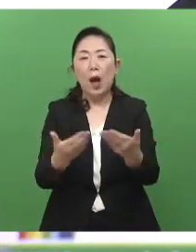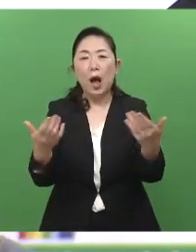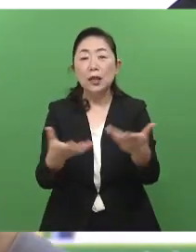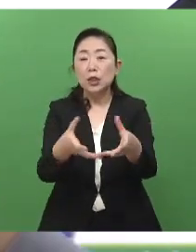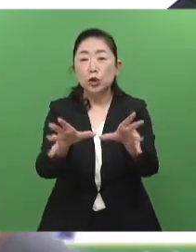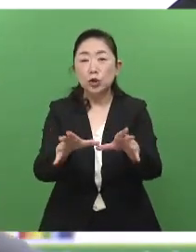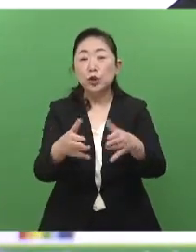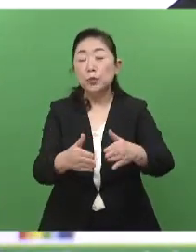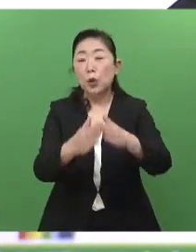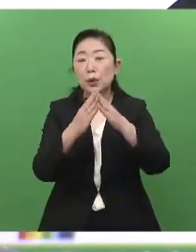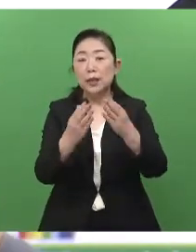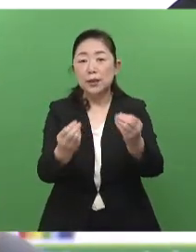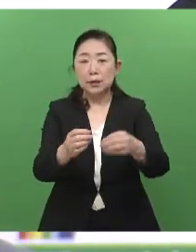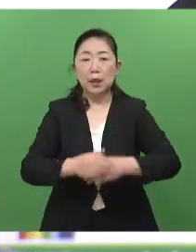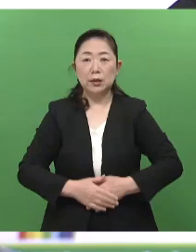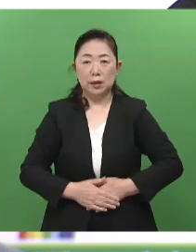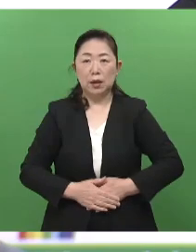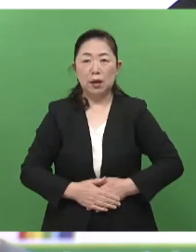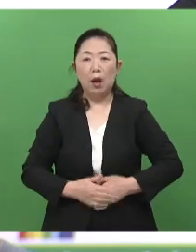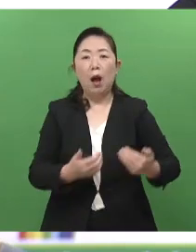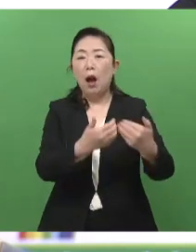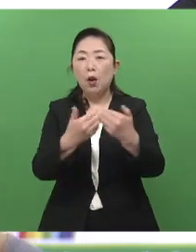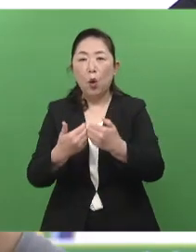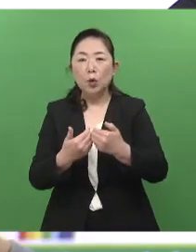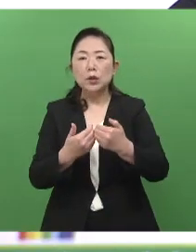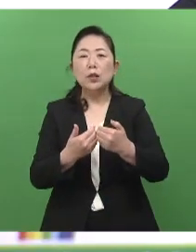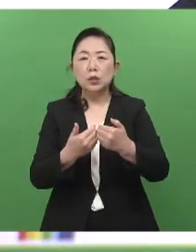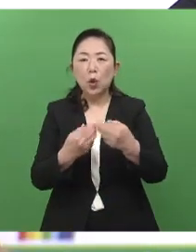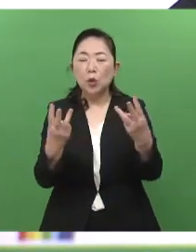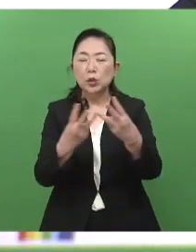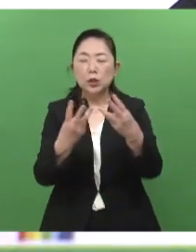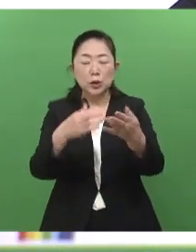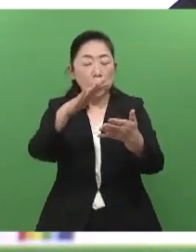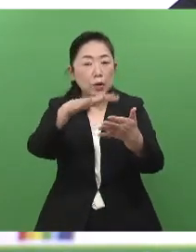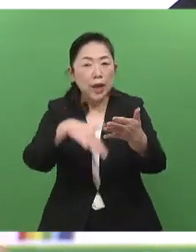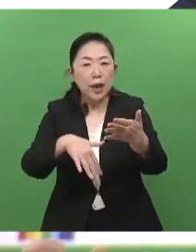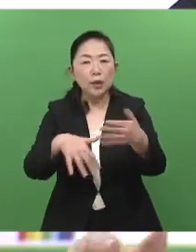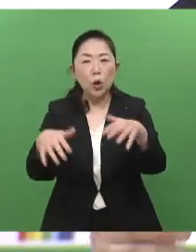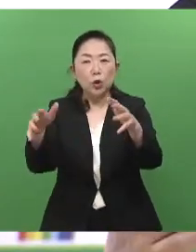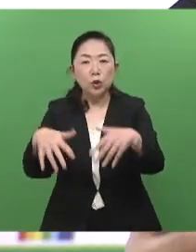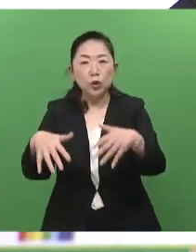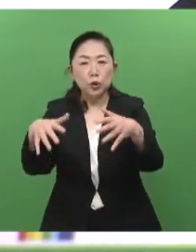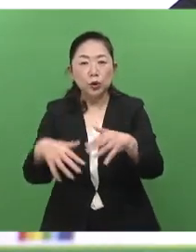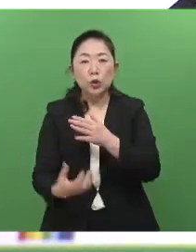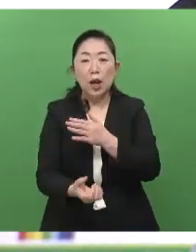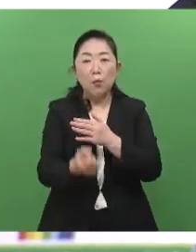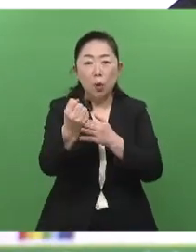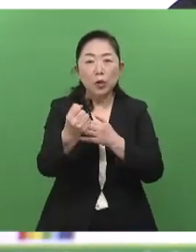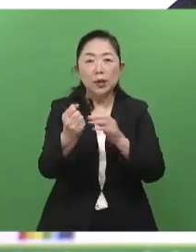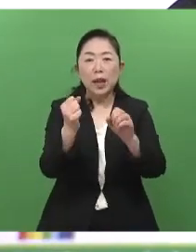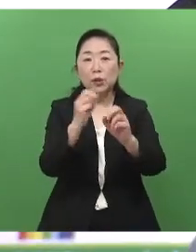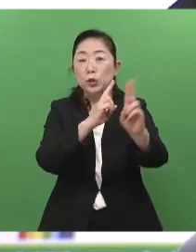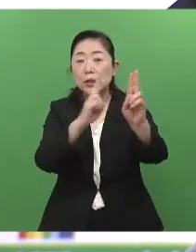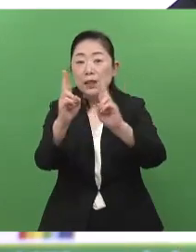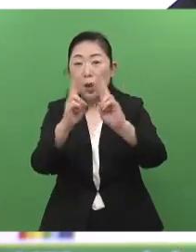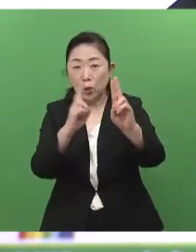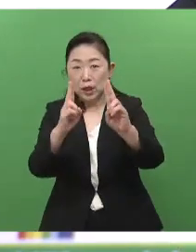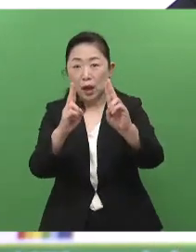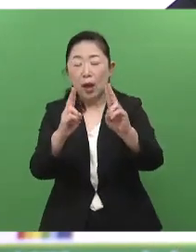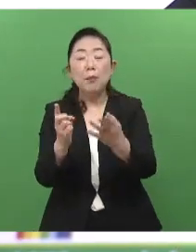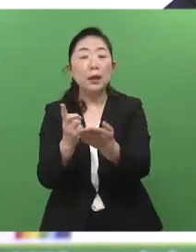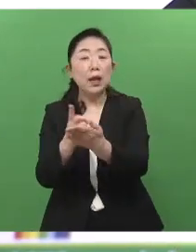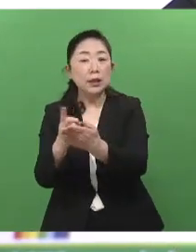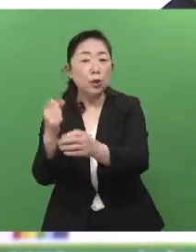ね。で、現在この混雑データを収集保有する事業者の皆さんや地図事業者